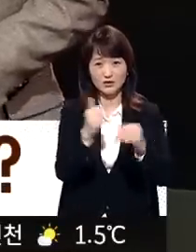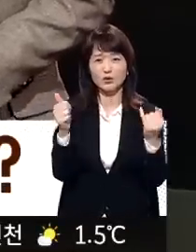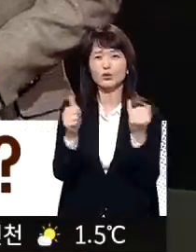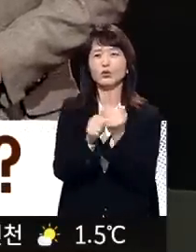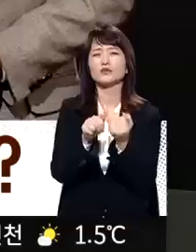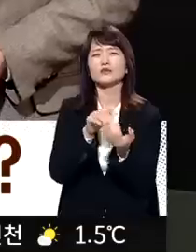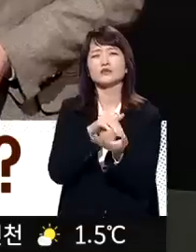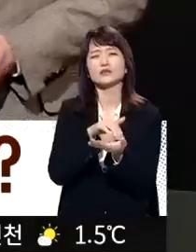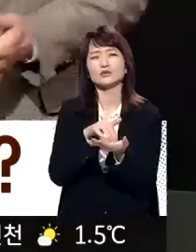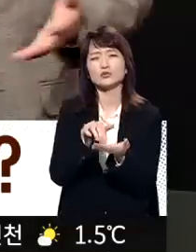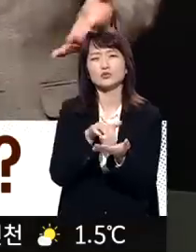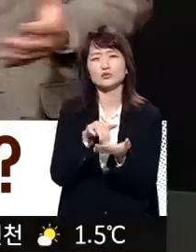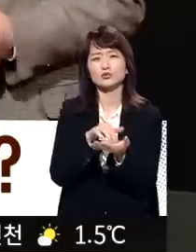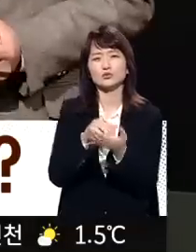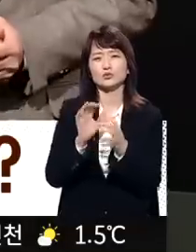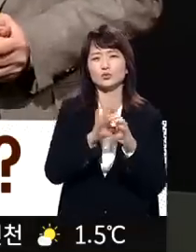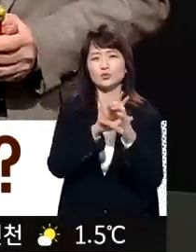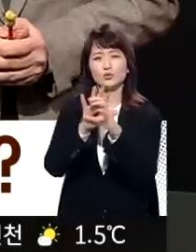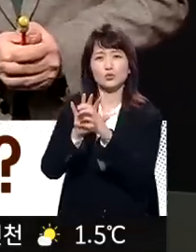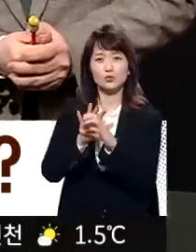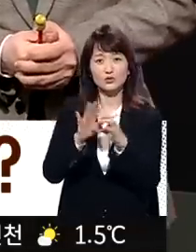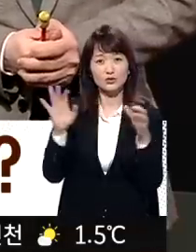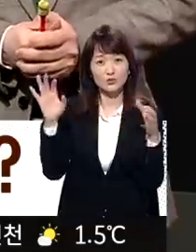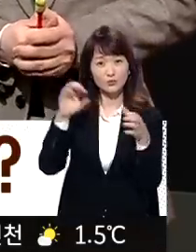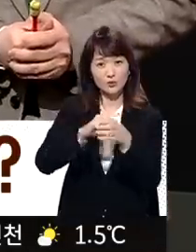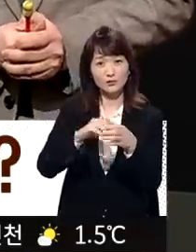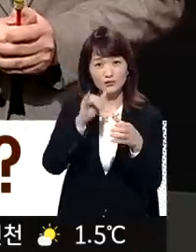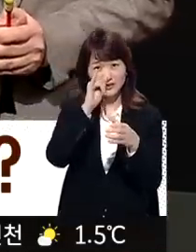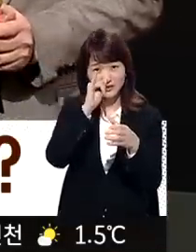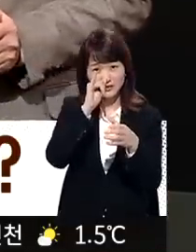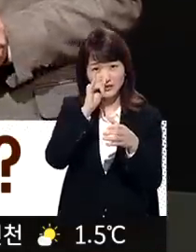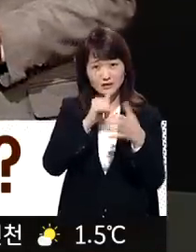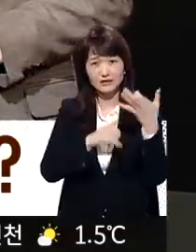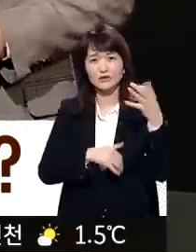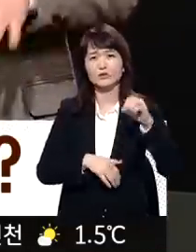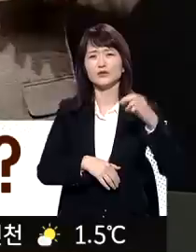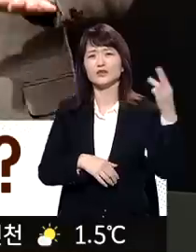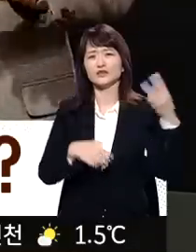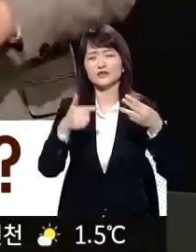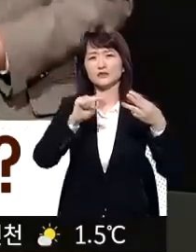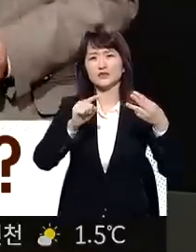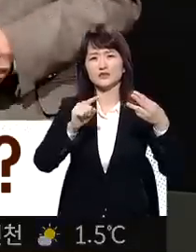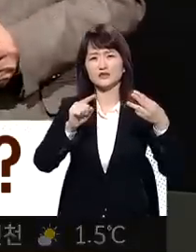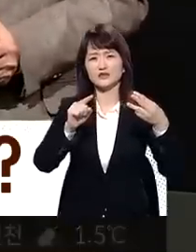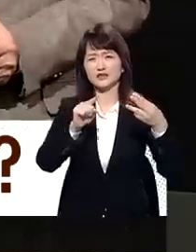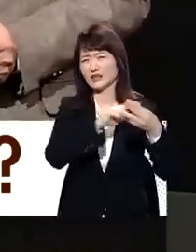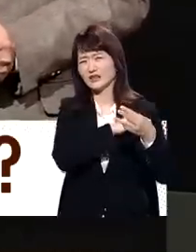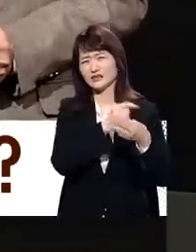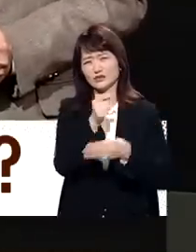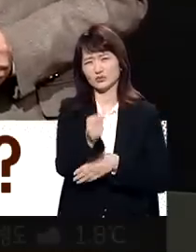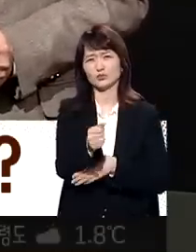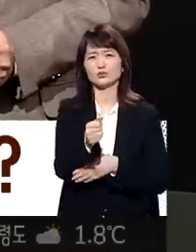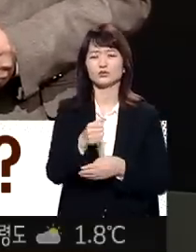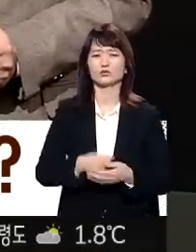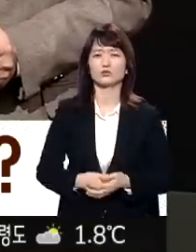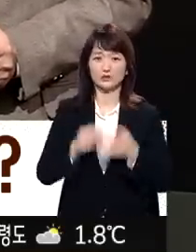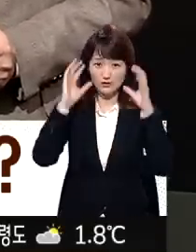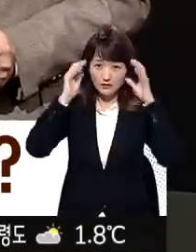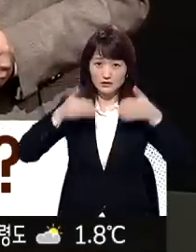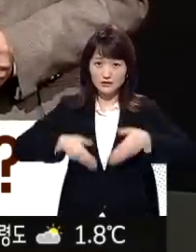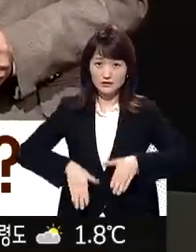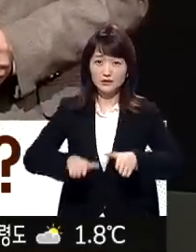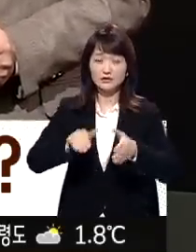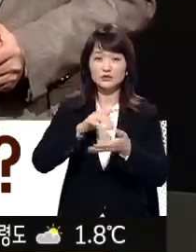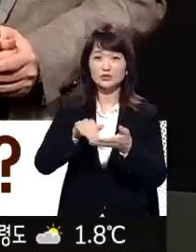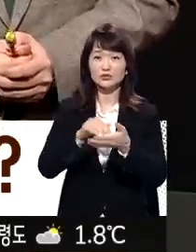건수도 코로나 여파를 뭐 감안해야 되겠지만 19만 3천 건으로 역대 최저치였다고 합니다. 자, 저출산